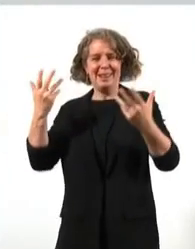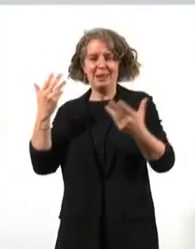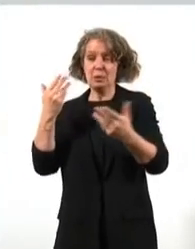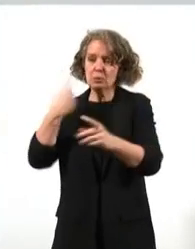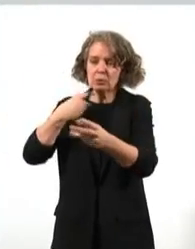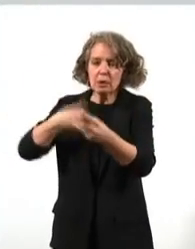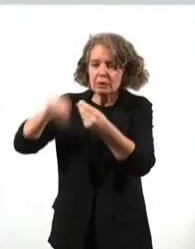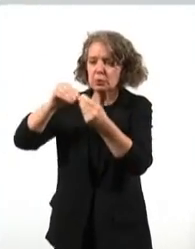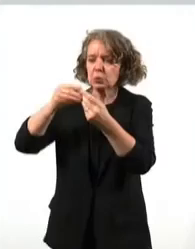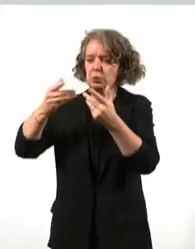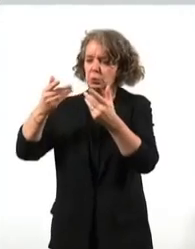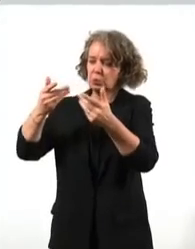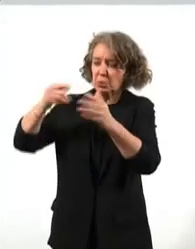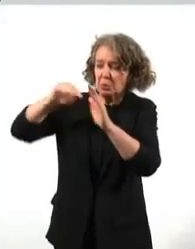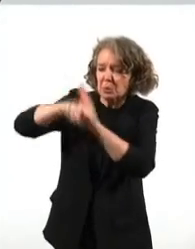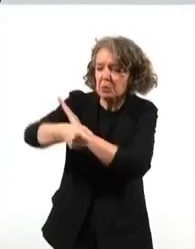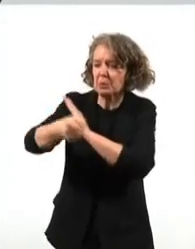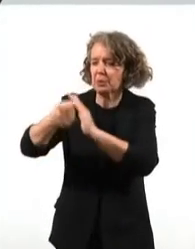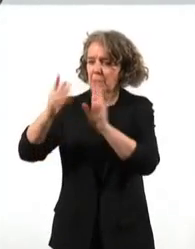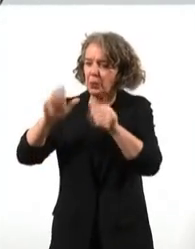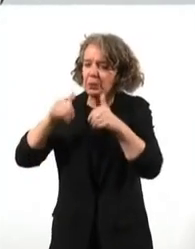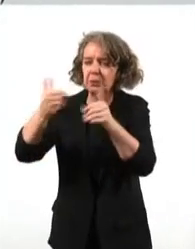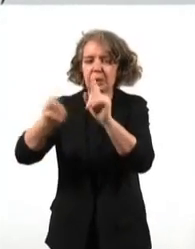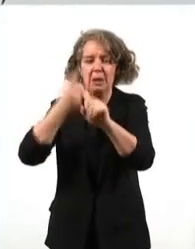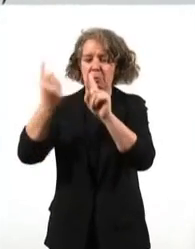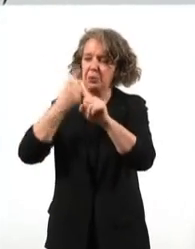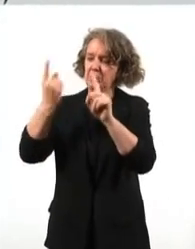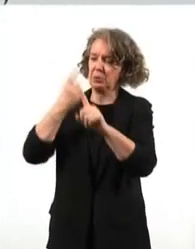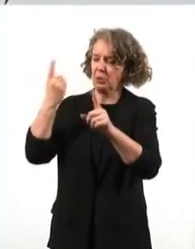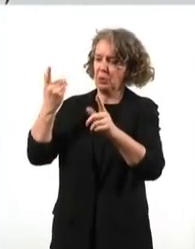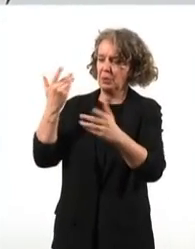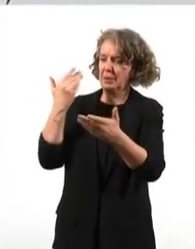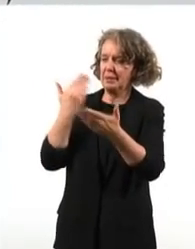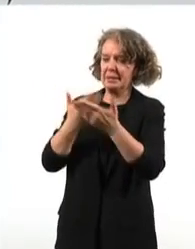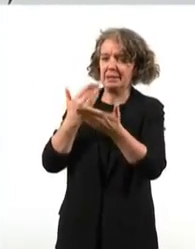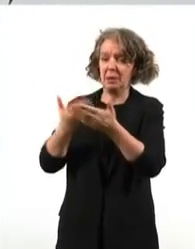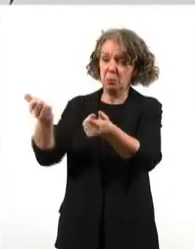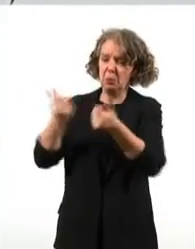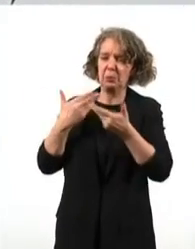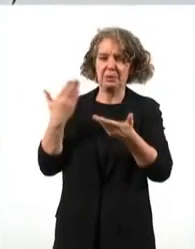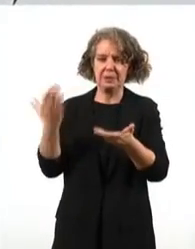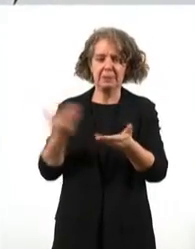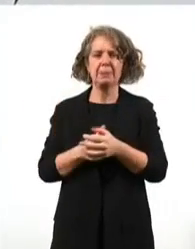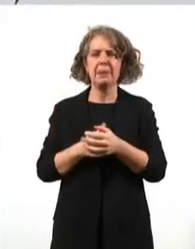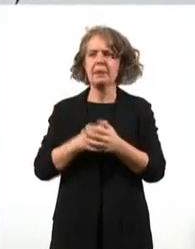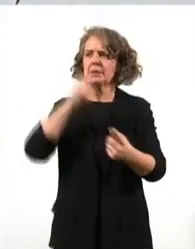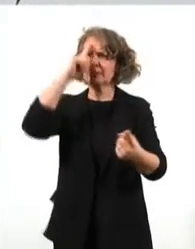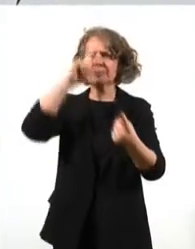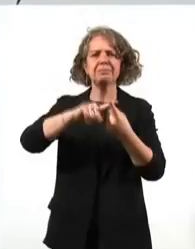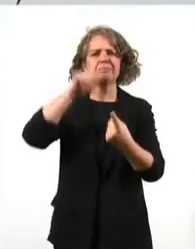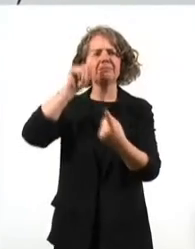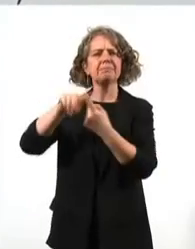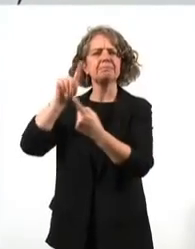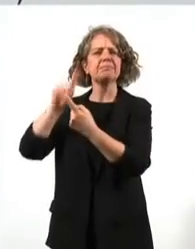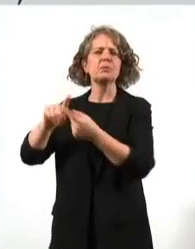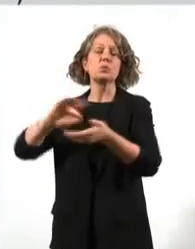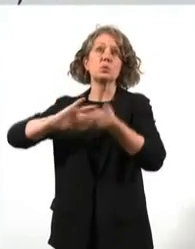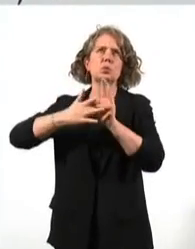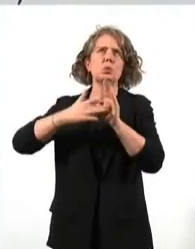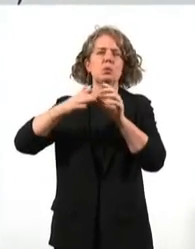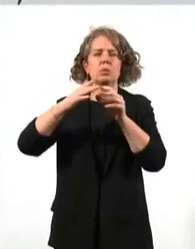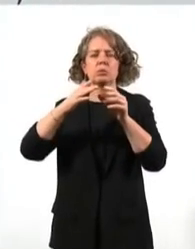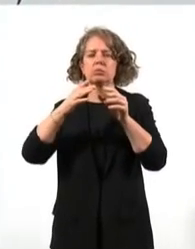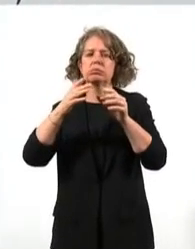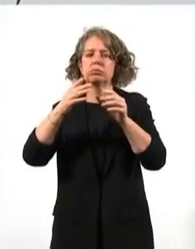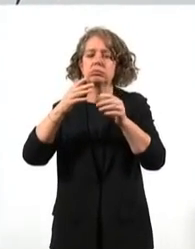à les creuser avec vous. Je ne vais pas peut-être citer tous les sujets qu'on a abordés. Évidemment, on en a pris note et on aura l'occasion